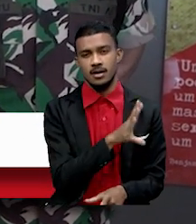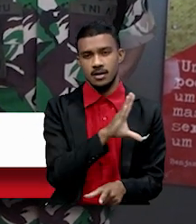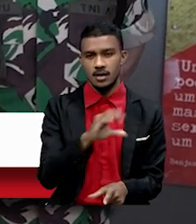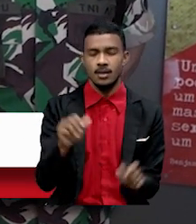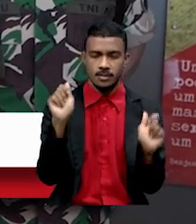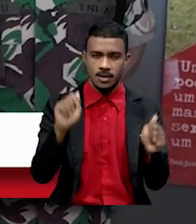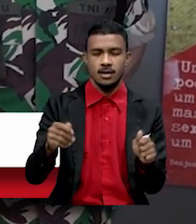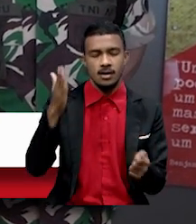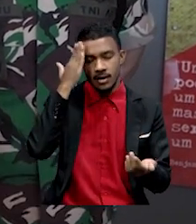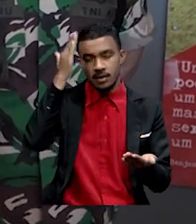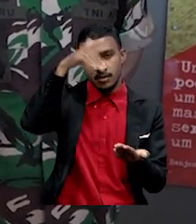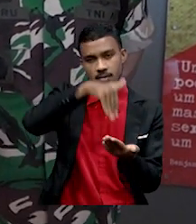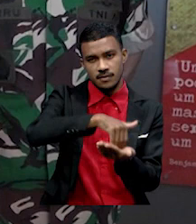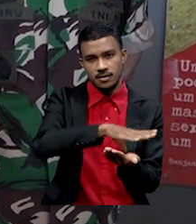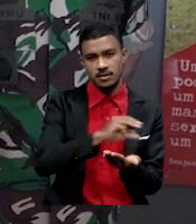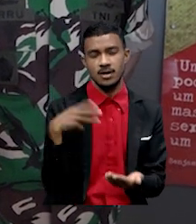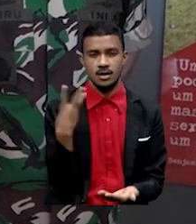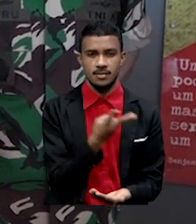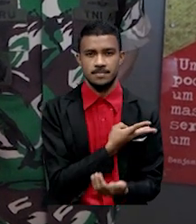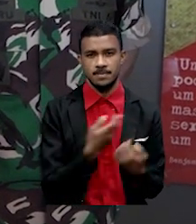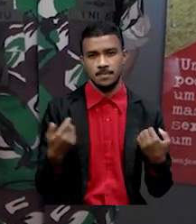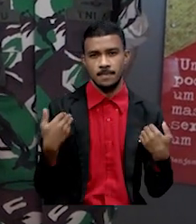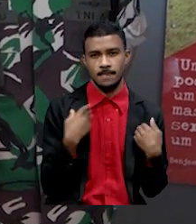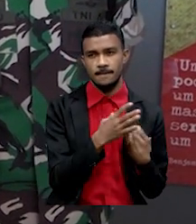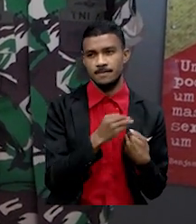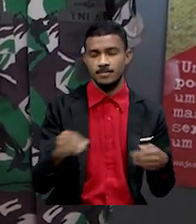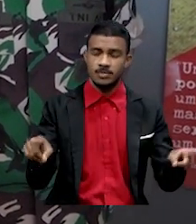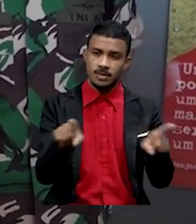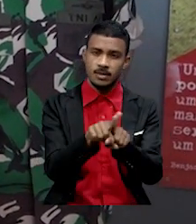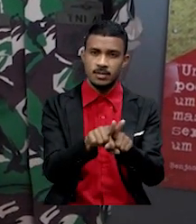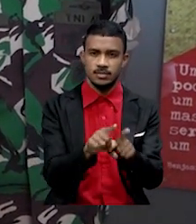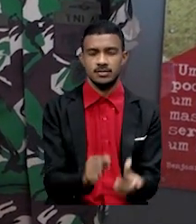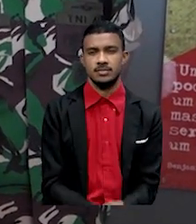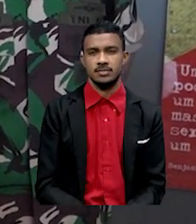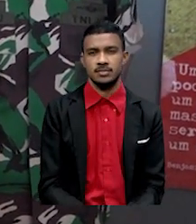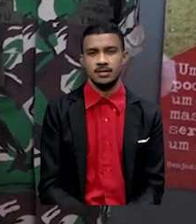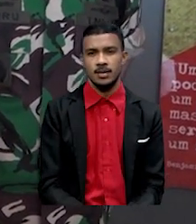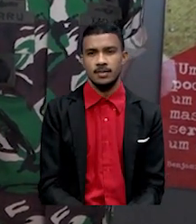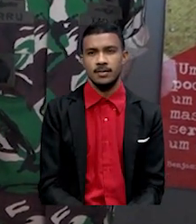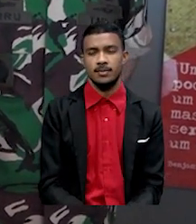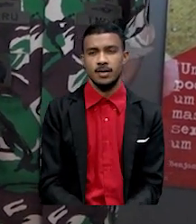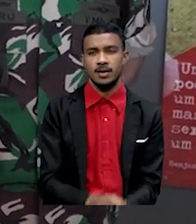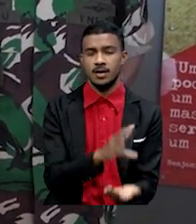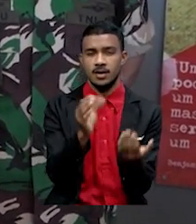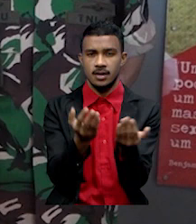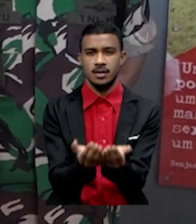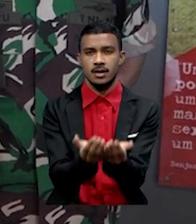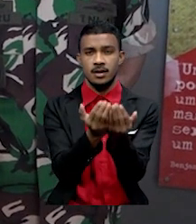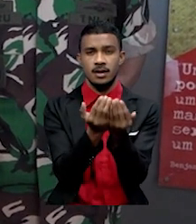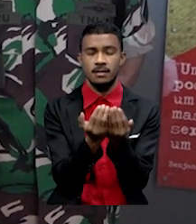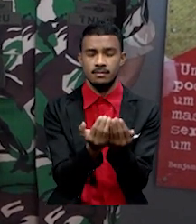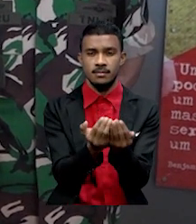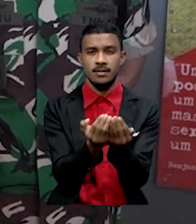sharing kami juga punya keterbatasan dalam hal kapal untuk menjaga